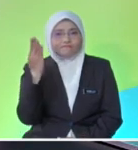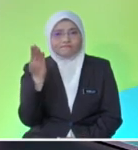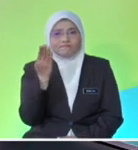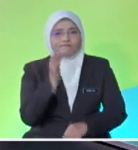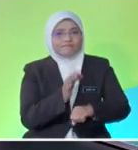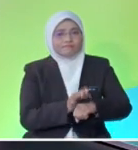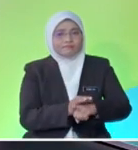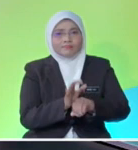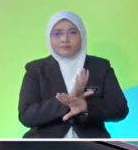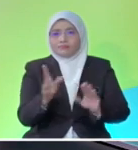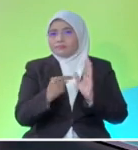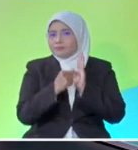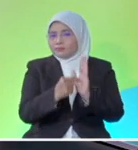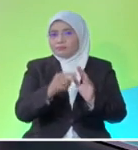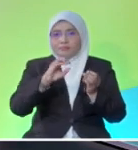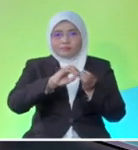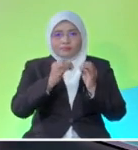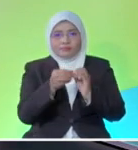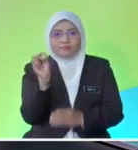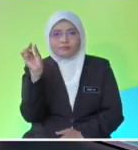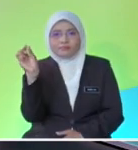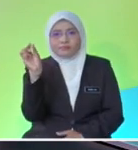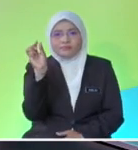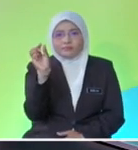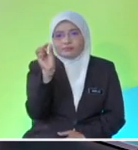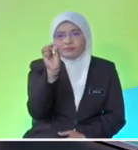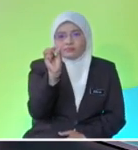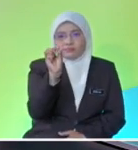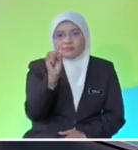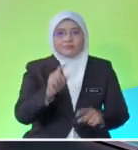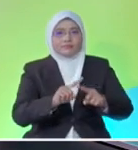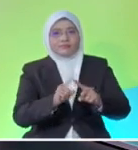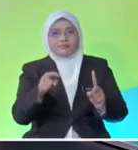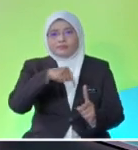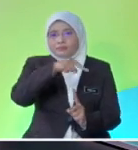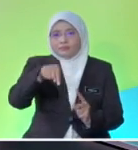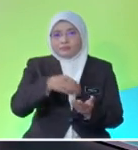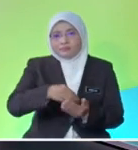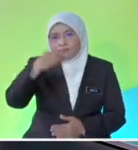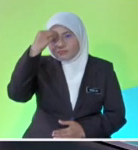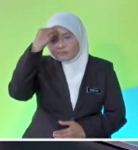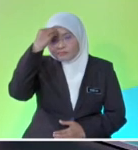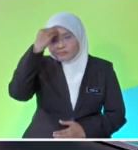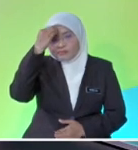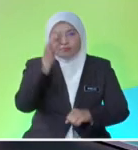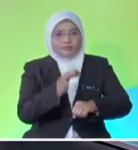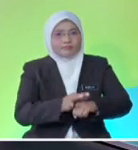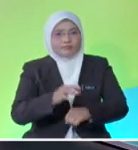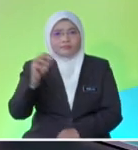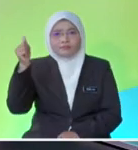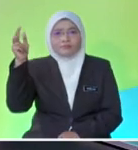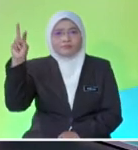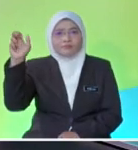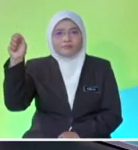menunjukkan nombor-nombor kecil ini. Tetapi apabila kita belajar mengenai jam analog, kita akan faham bahawa